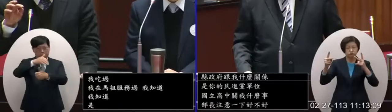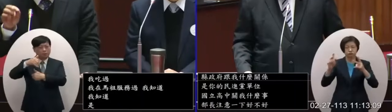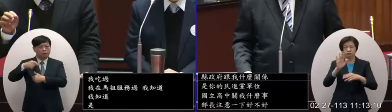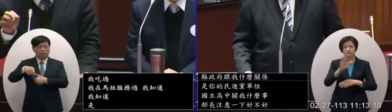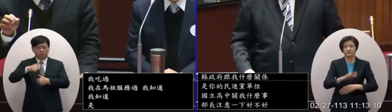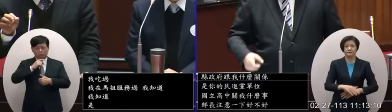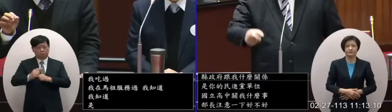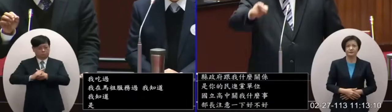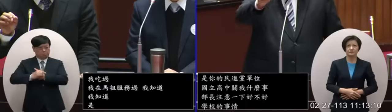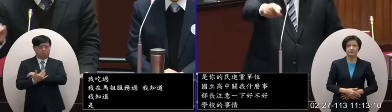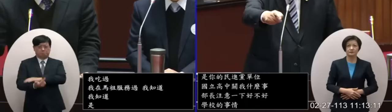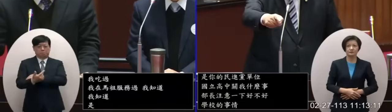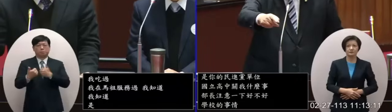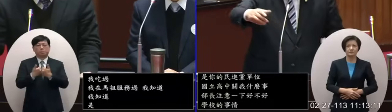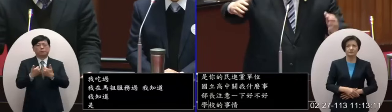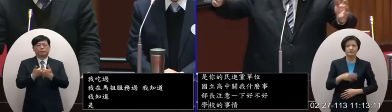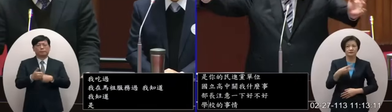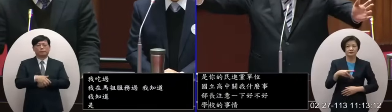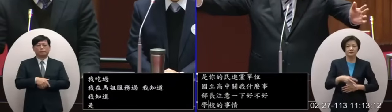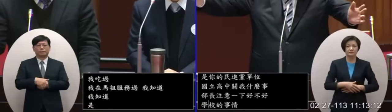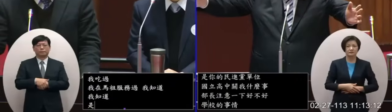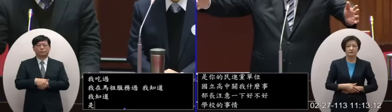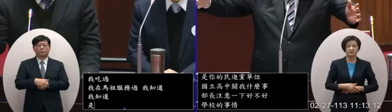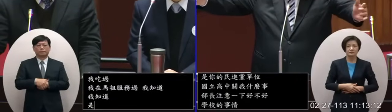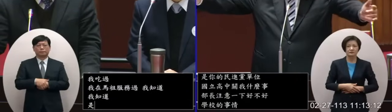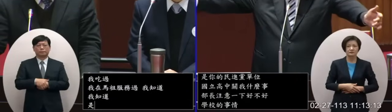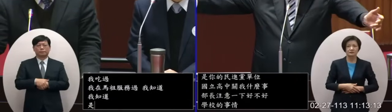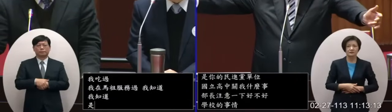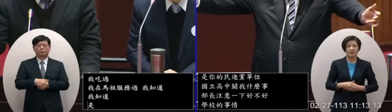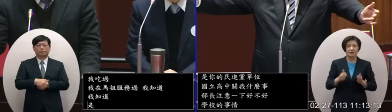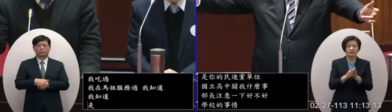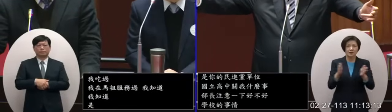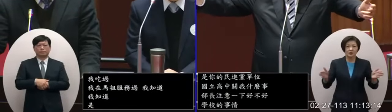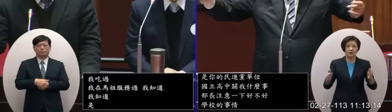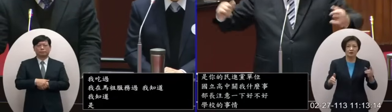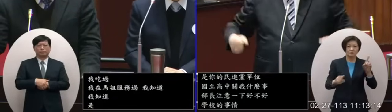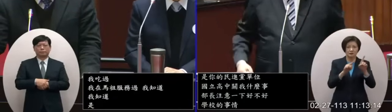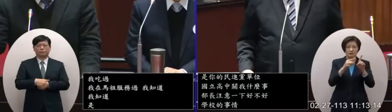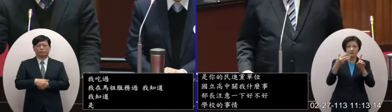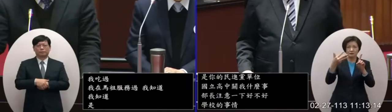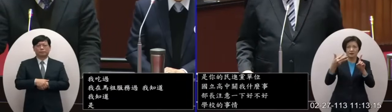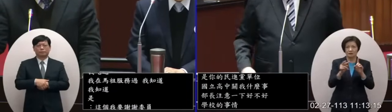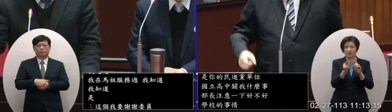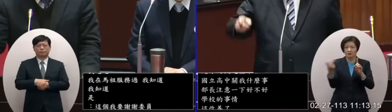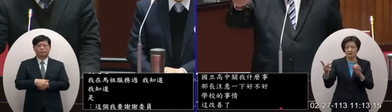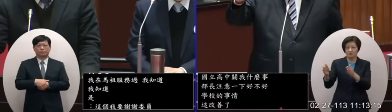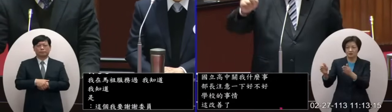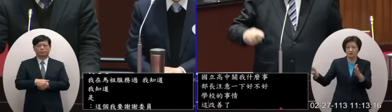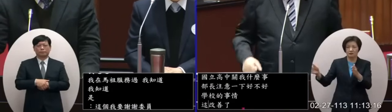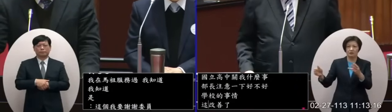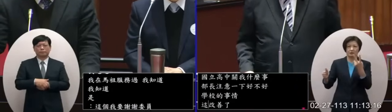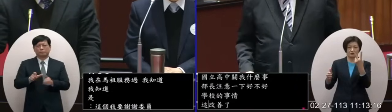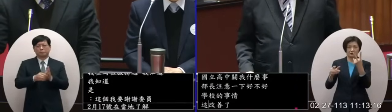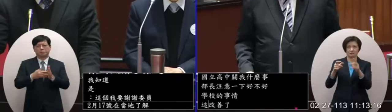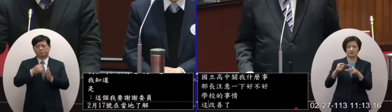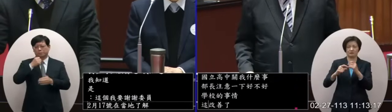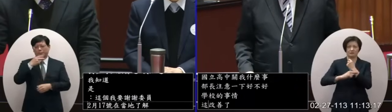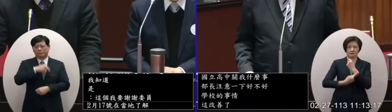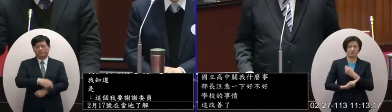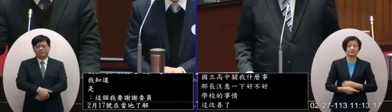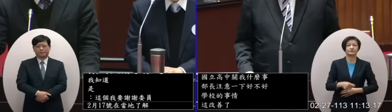那个很快的会议了。 还有船坡，船坡啊，1.8公尺改为两公尺，好不好？你注意一下，因为。